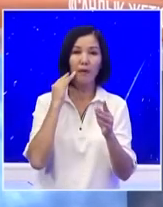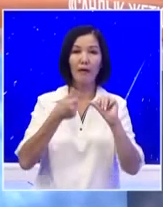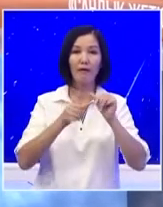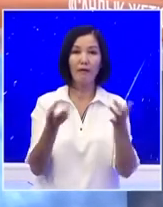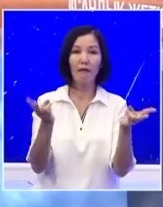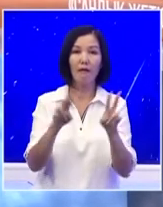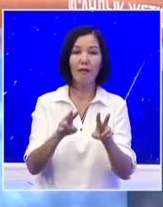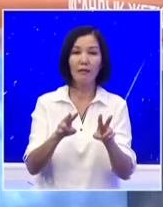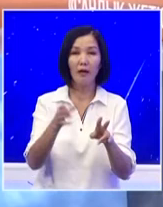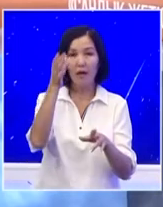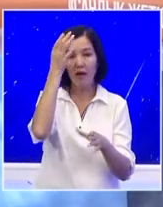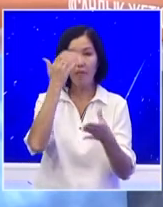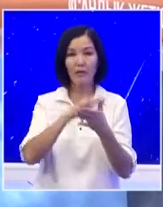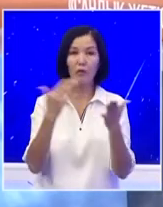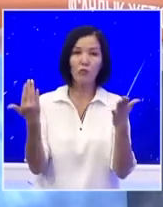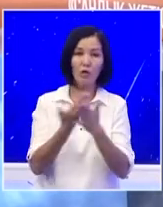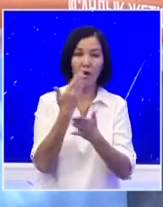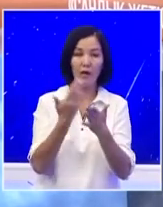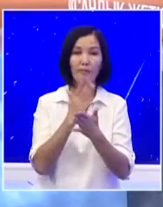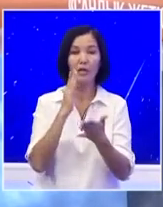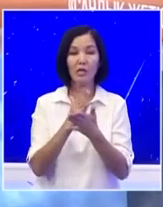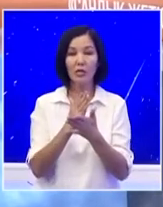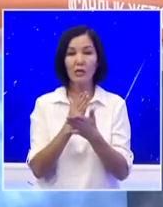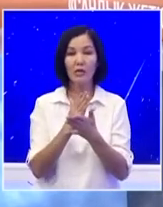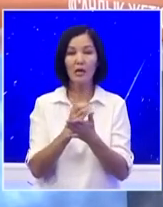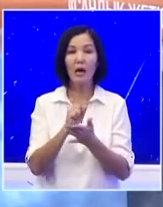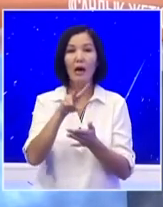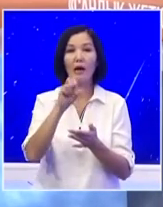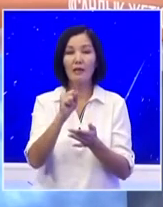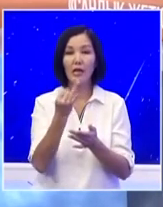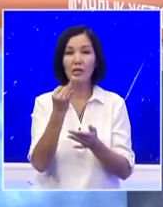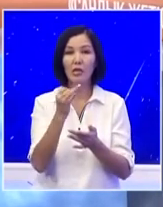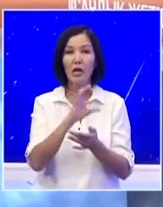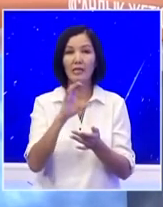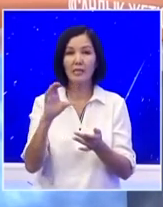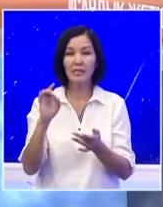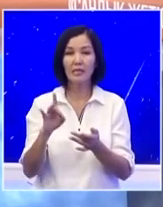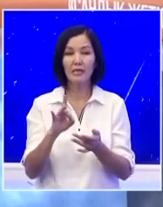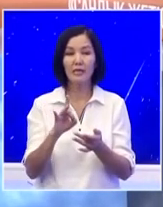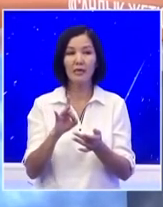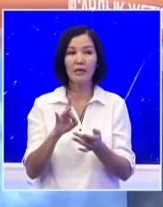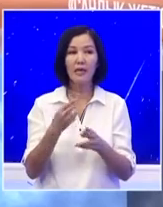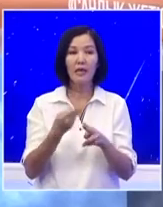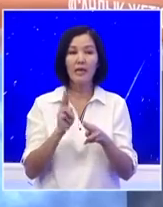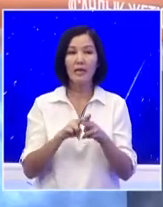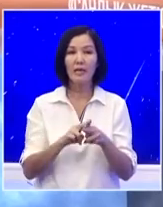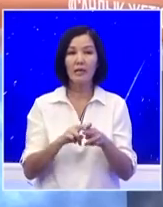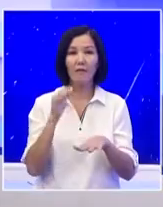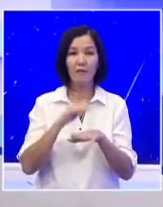Абайтану ғылымы күннен күнге жаңарып келе жатыр. Өйткені алаш заманындағы, совет заманындағы ақтаңдақтар енді-енді ашылып